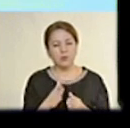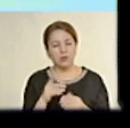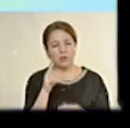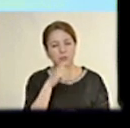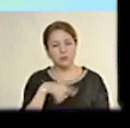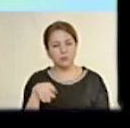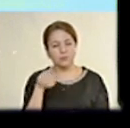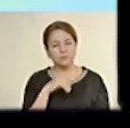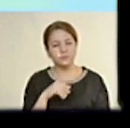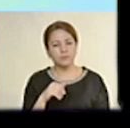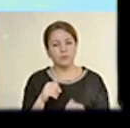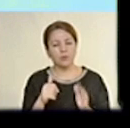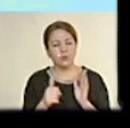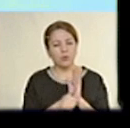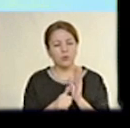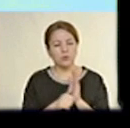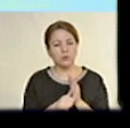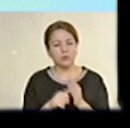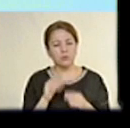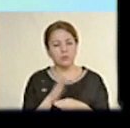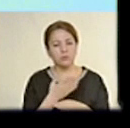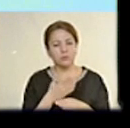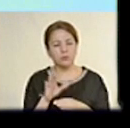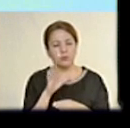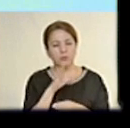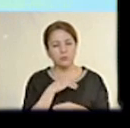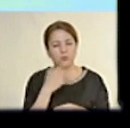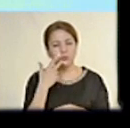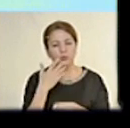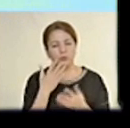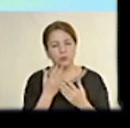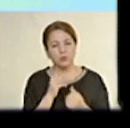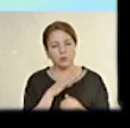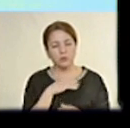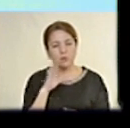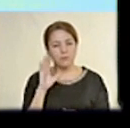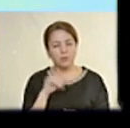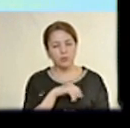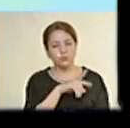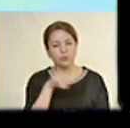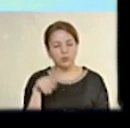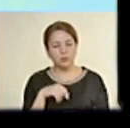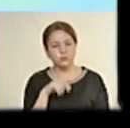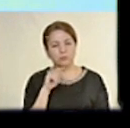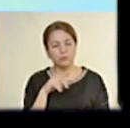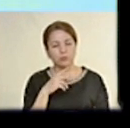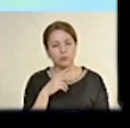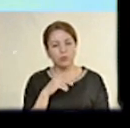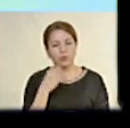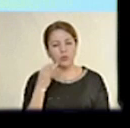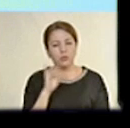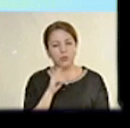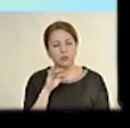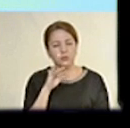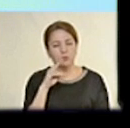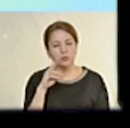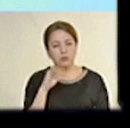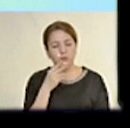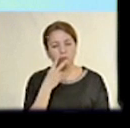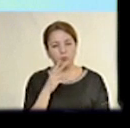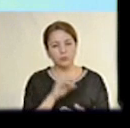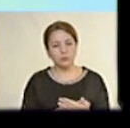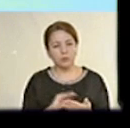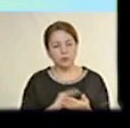esa 6 ta bo'lakdan 3 ta bo'lagi olinyapti va ularni mana bu yig'indi ko'rinishda tasvirlab